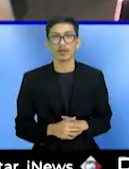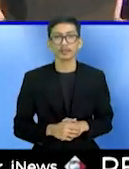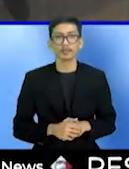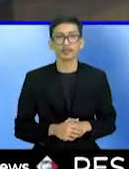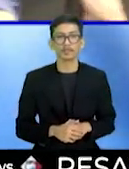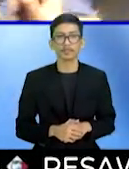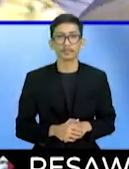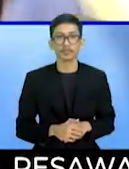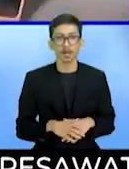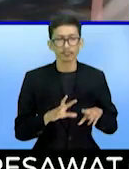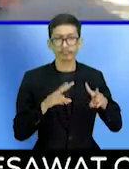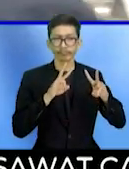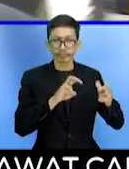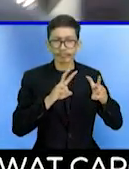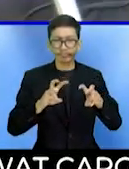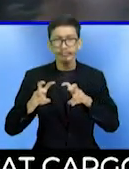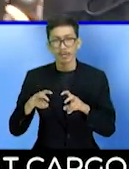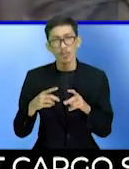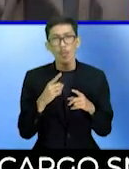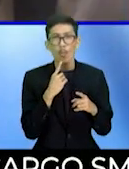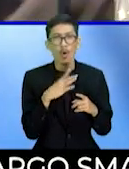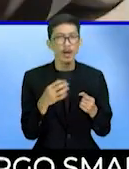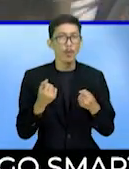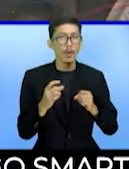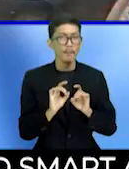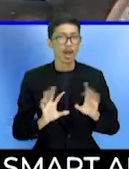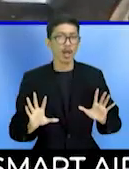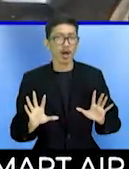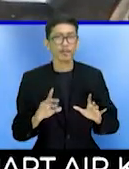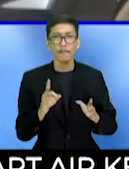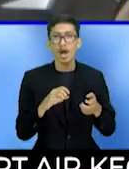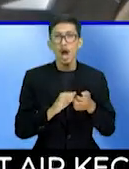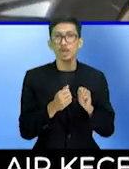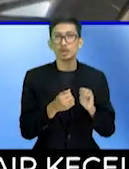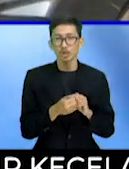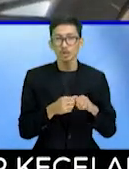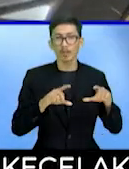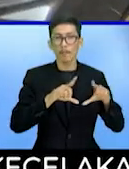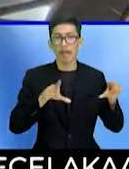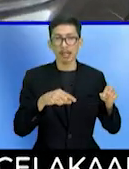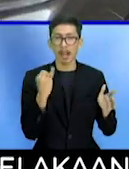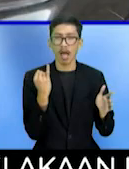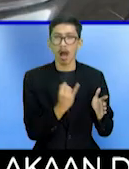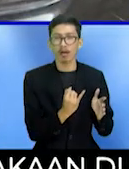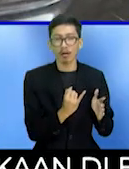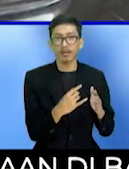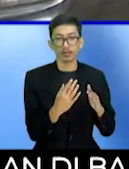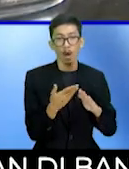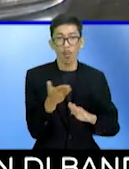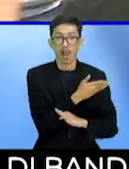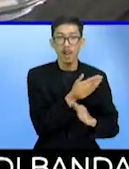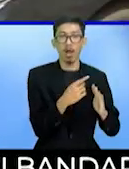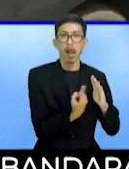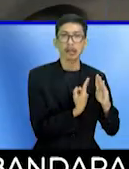usai diselidiki atau pemeriksaan oleh Polda Metro Jaya terkait dengan kasus dugaan pelanggaran karantinaan beberapa